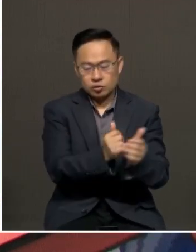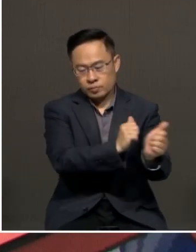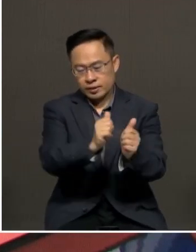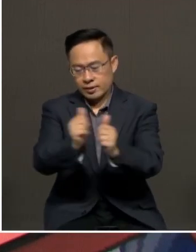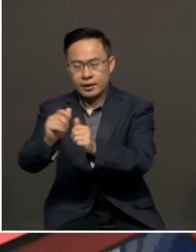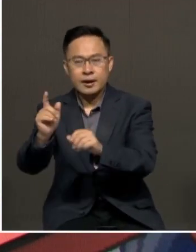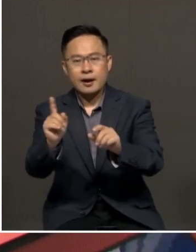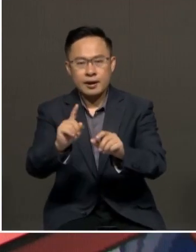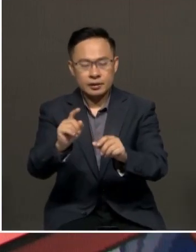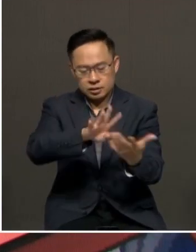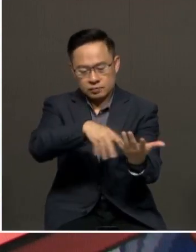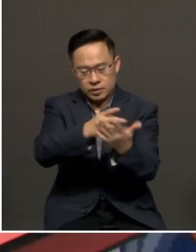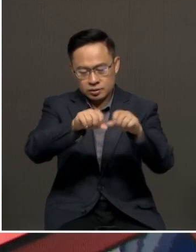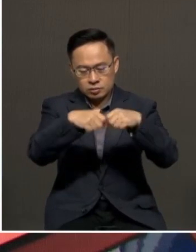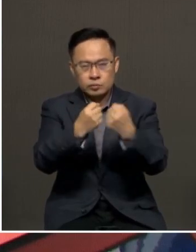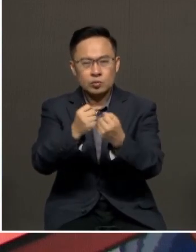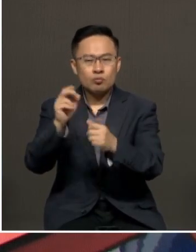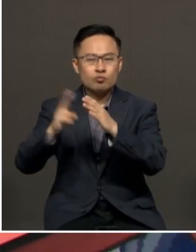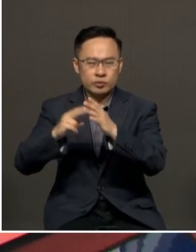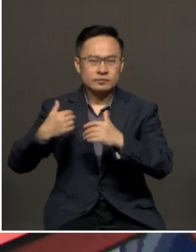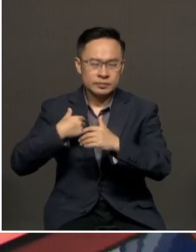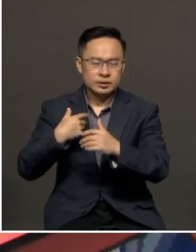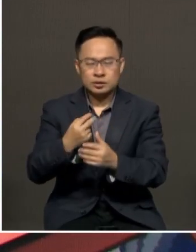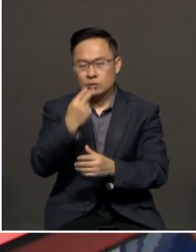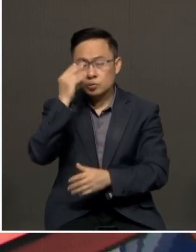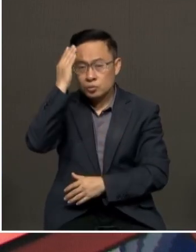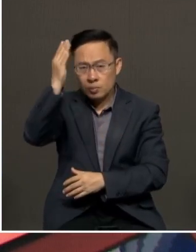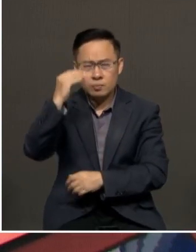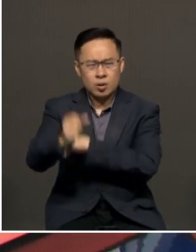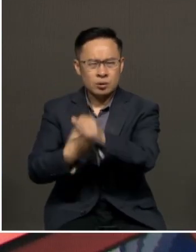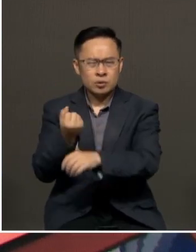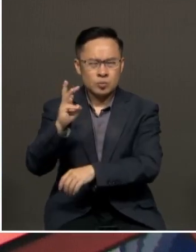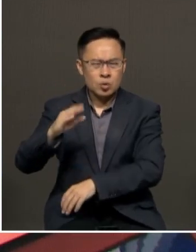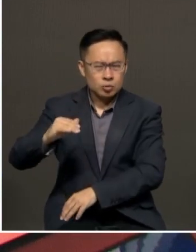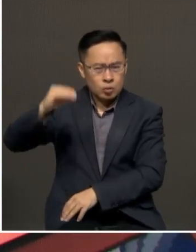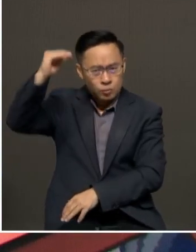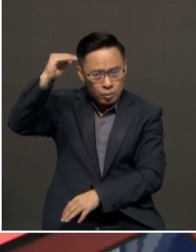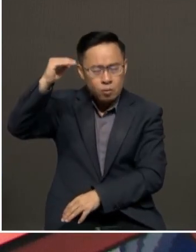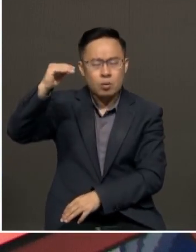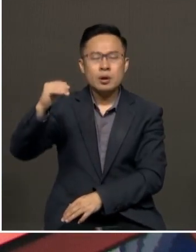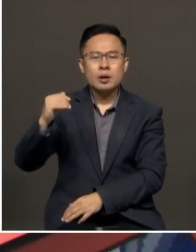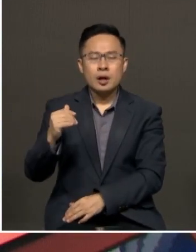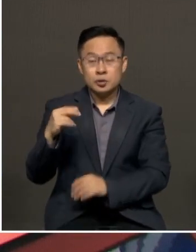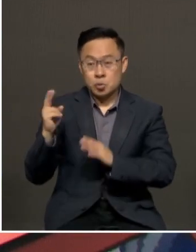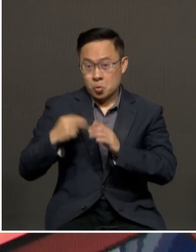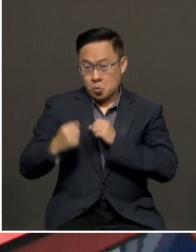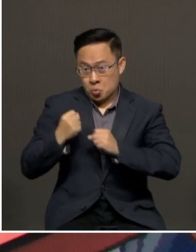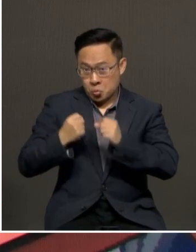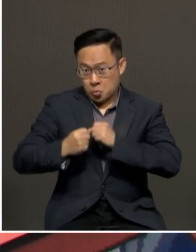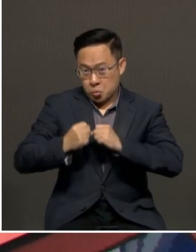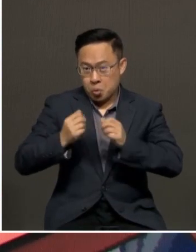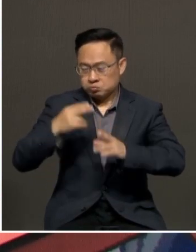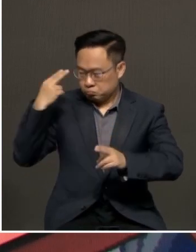ดับไหนในแต่ละทัวร์นาเมนต์นะคะเดี๋ยวรอดูในอนาคตบิวภูริพลบุญสอนอาจจะสร้างเซอร์ไพรส์ให้เราได้มากกว่